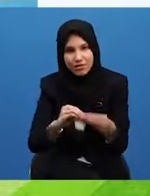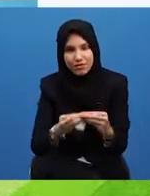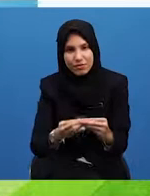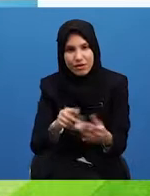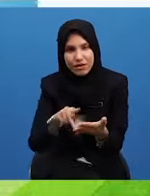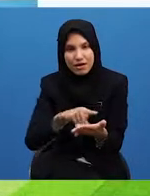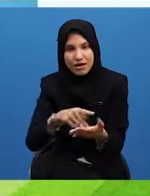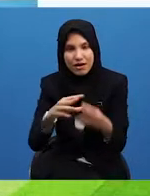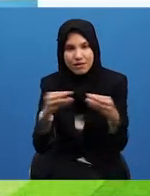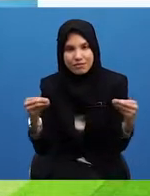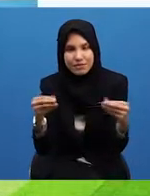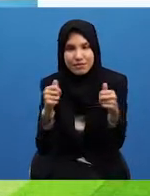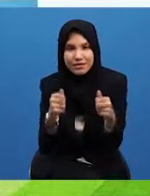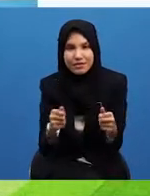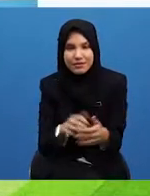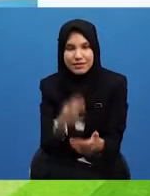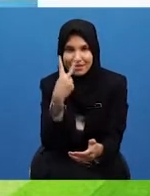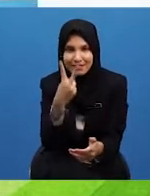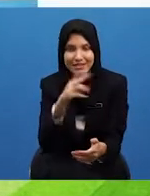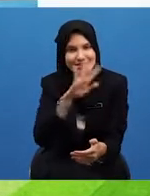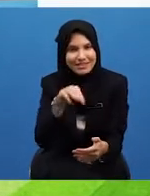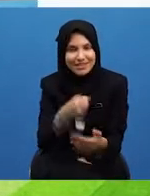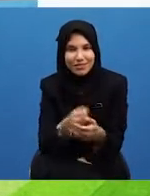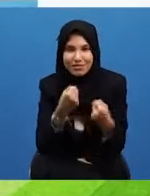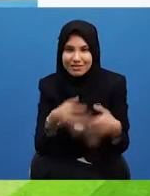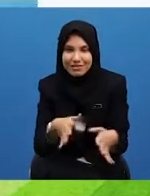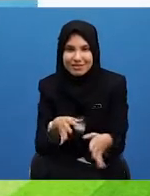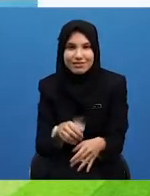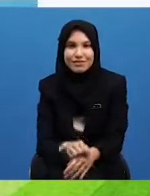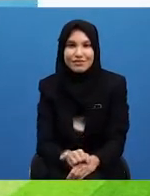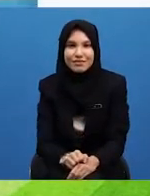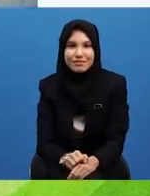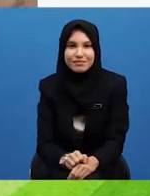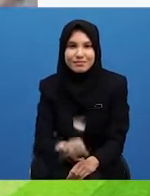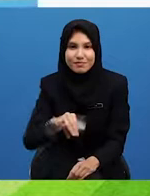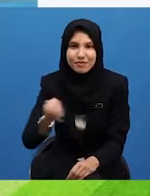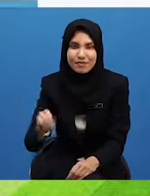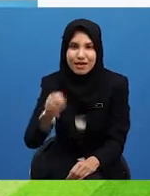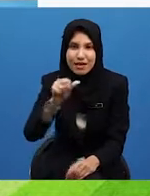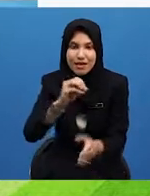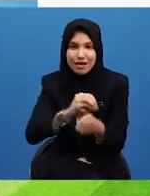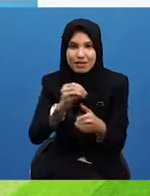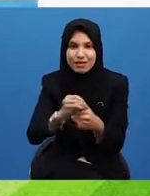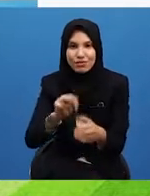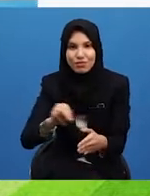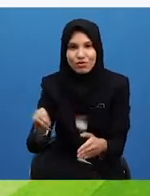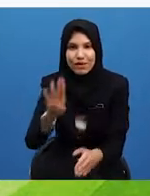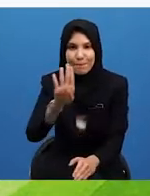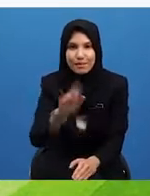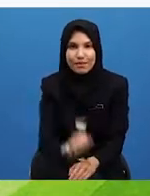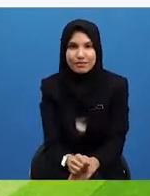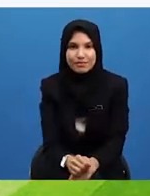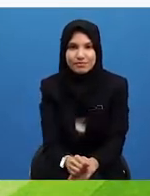habis di tanpa lengan kita lihat siap yang selesai dahulu muriae atau murid by